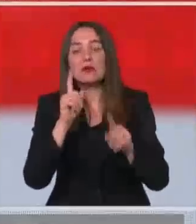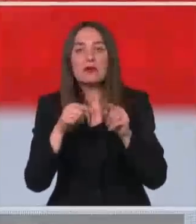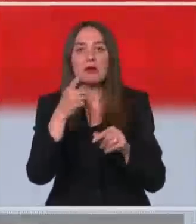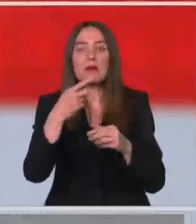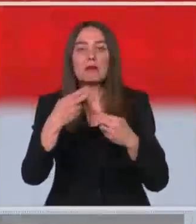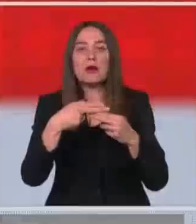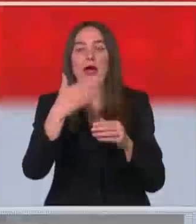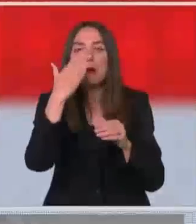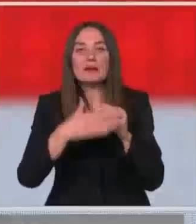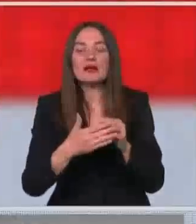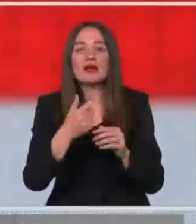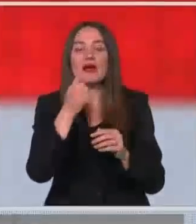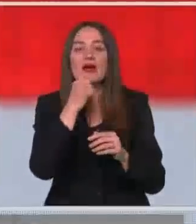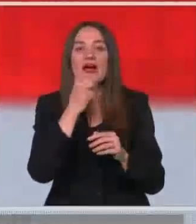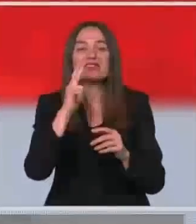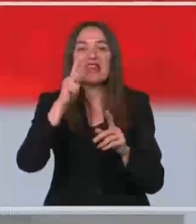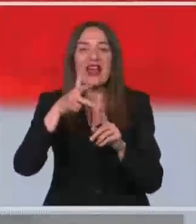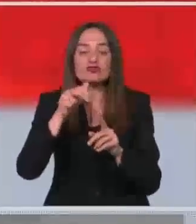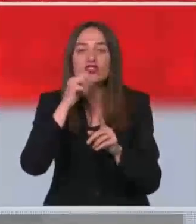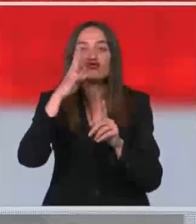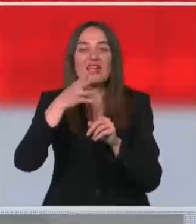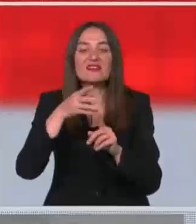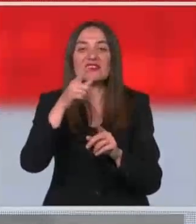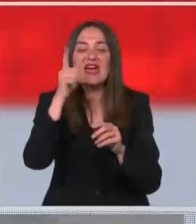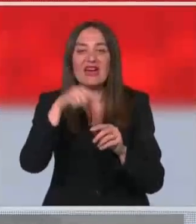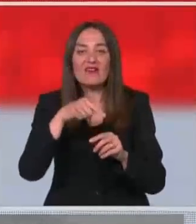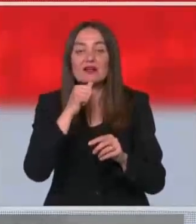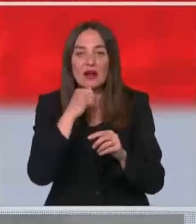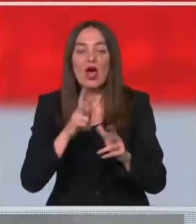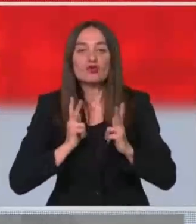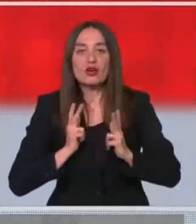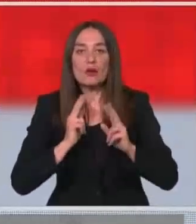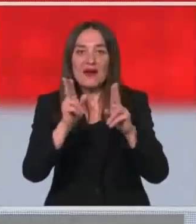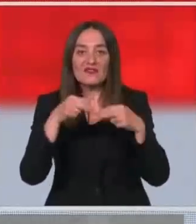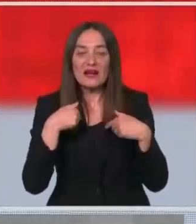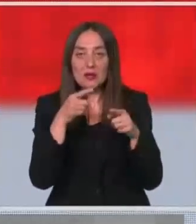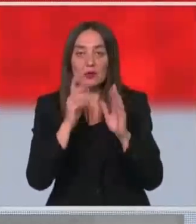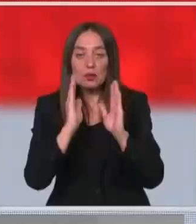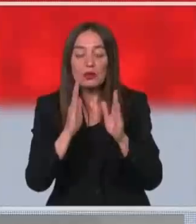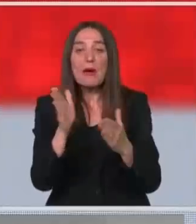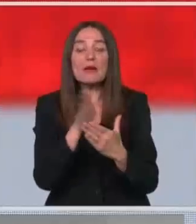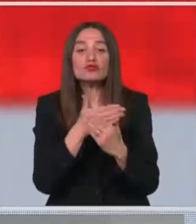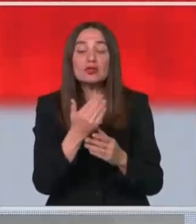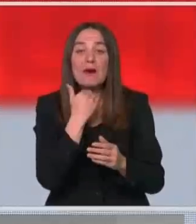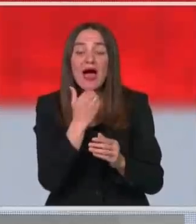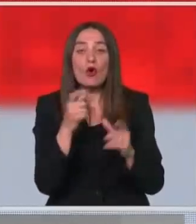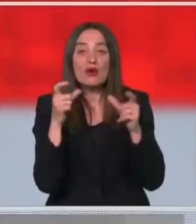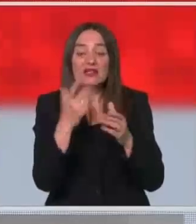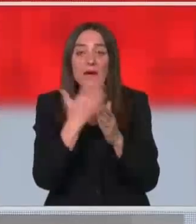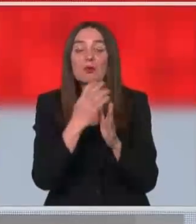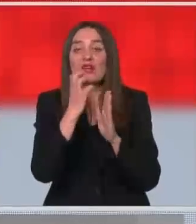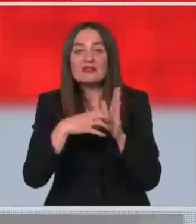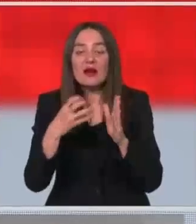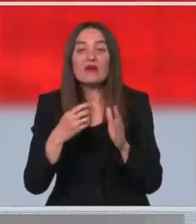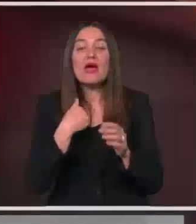pri kraju 3. kvartala i u 4. očekujem da ćemo se vratiti na tu putanju. Međutim, ako kriza bude trajala, dakle govorimo